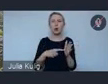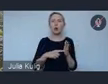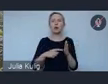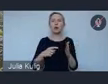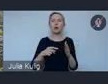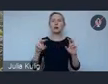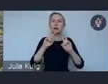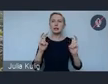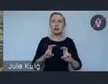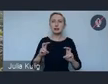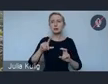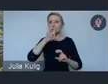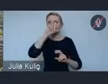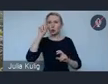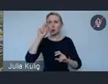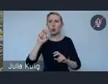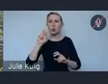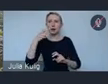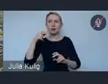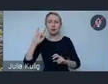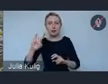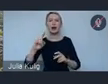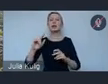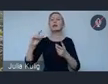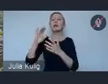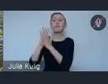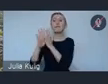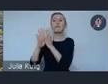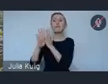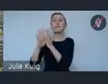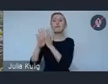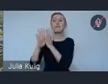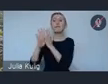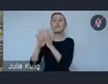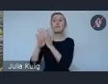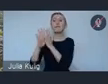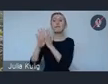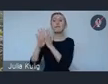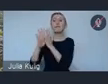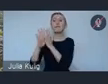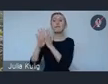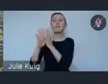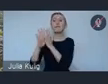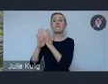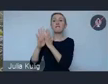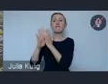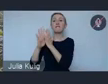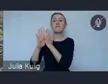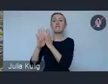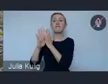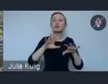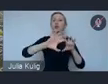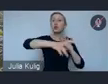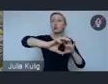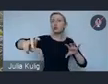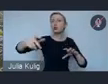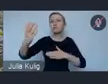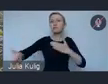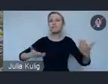humanitarnym i z wojną w krainie wymusza na nas rozwiązania o które wiele środowisk postulował o i na rzecz których